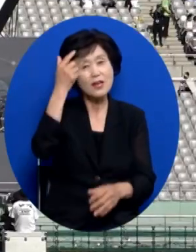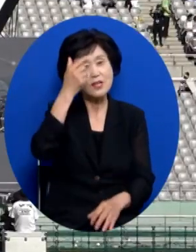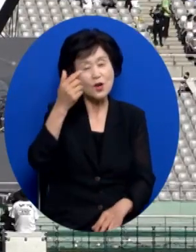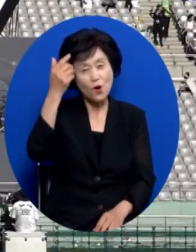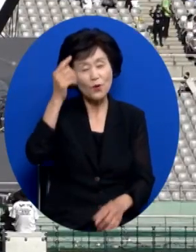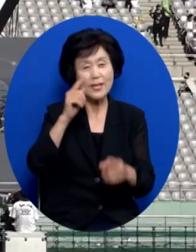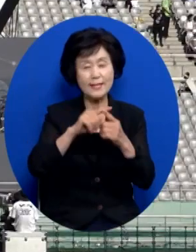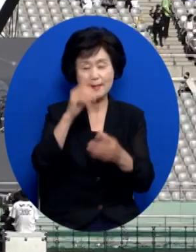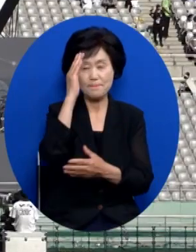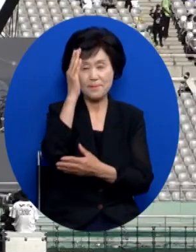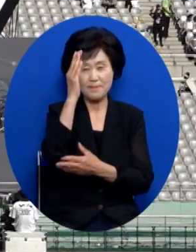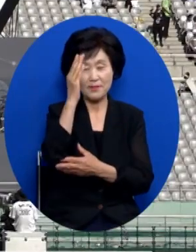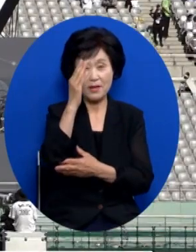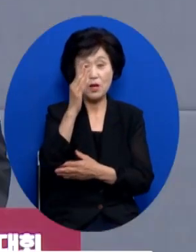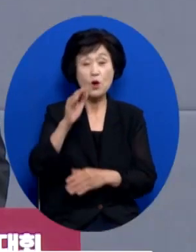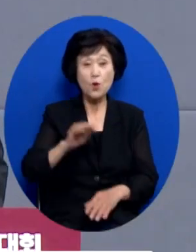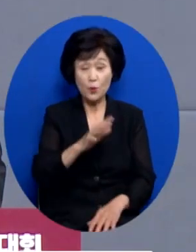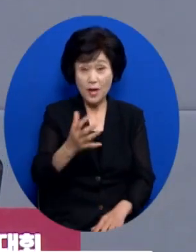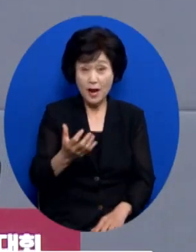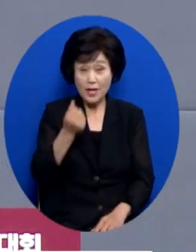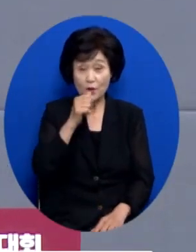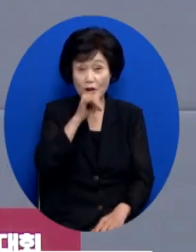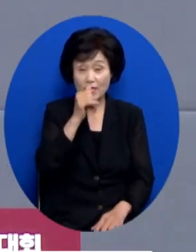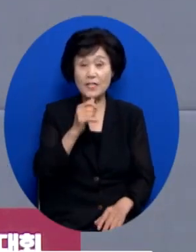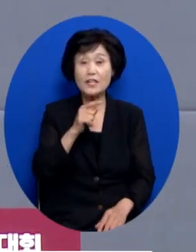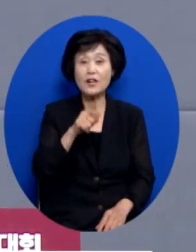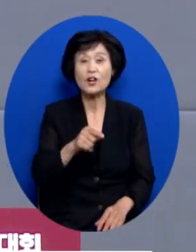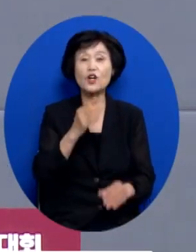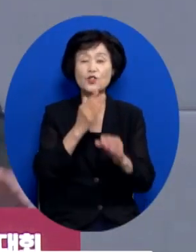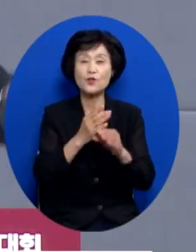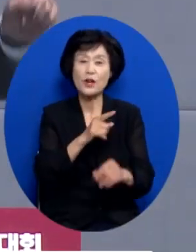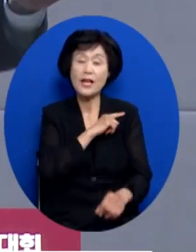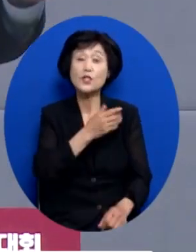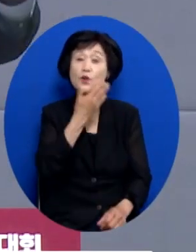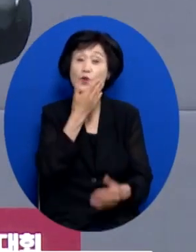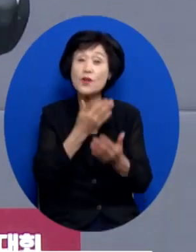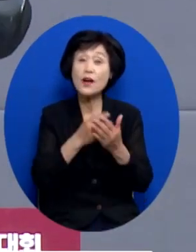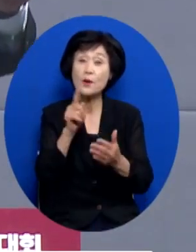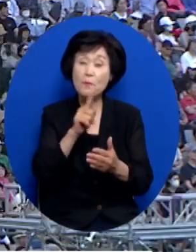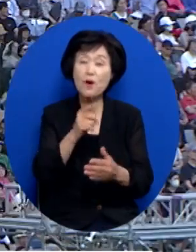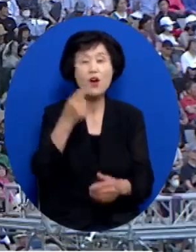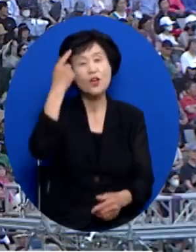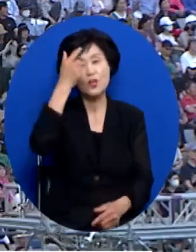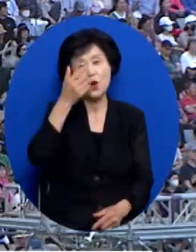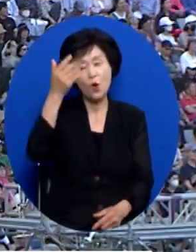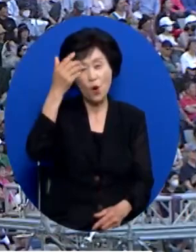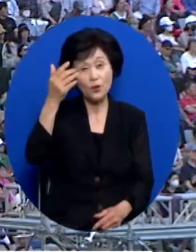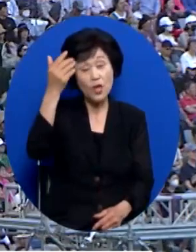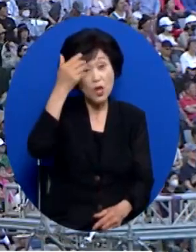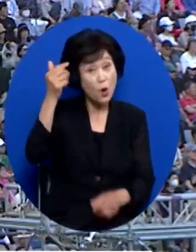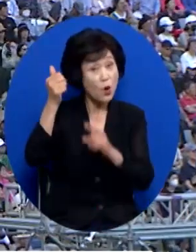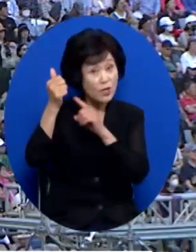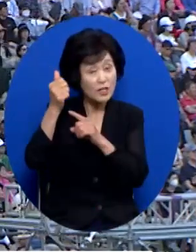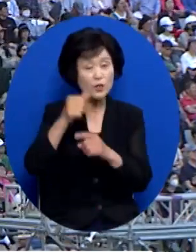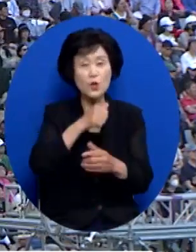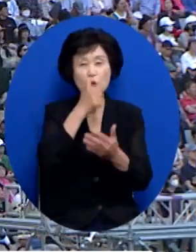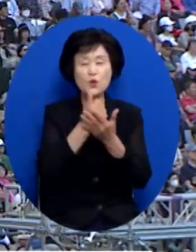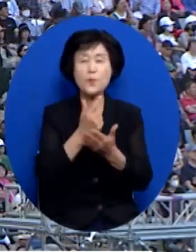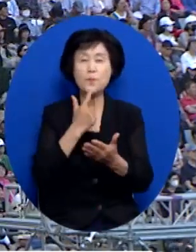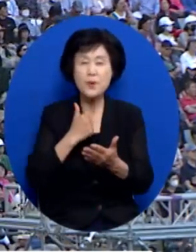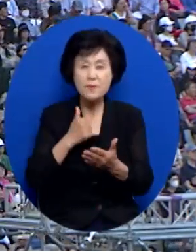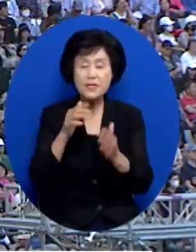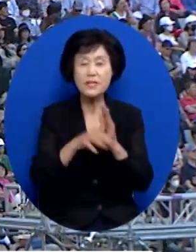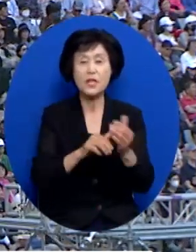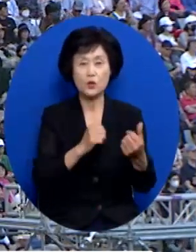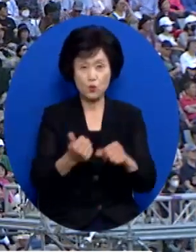우리가 가진 것 중에 가장 귀한 것이 하나님이 지으신 영혼이란 건데요. 네. 영혼은 죄를 지을 때 죽는다며 우리 죄를 위해